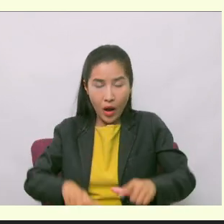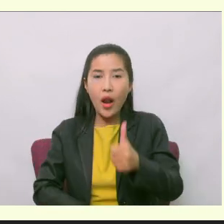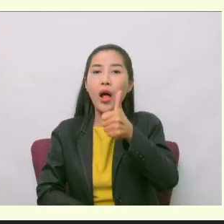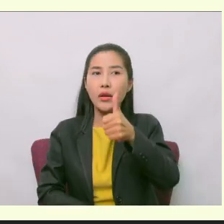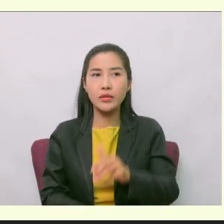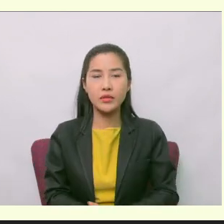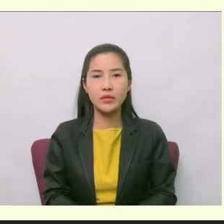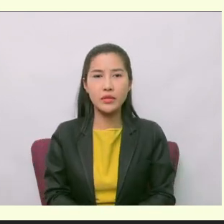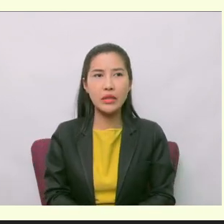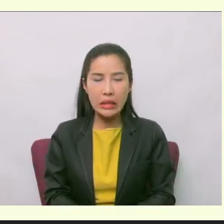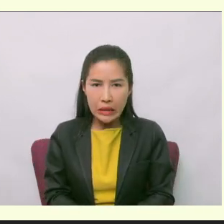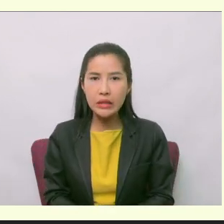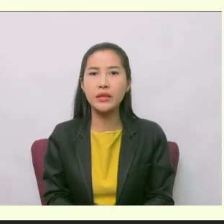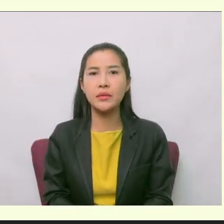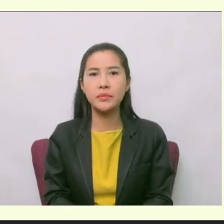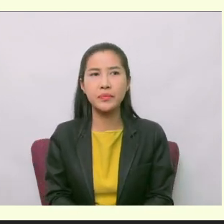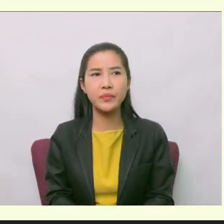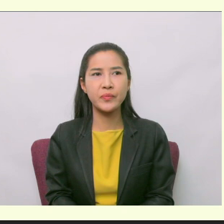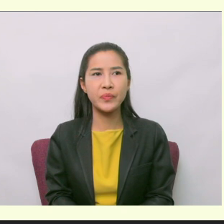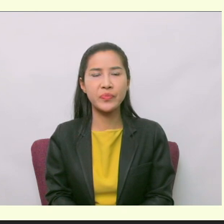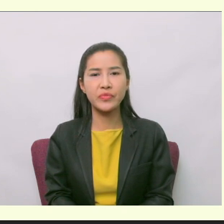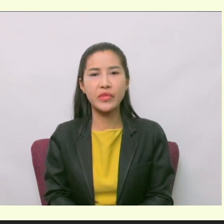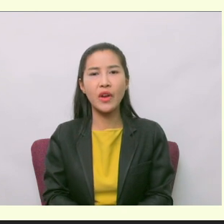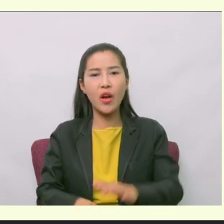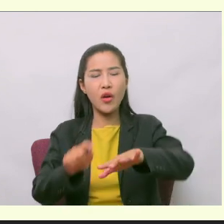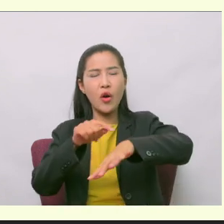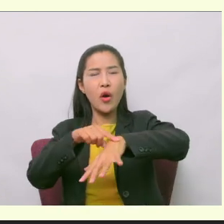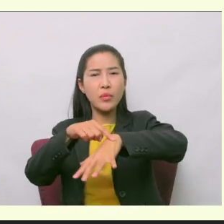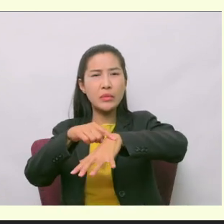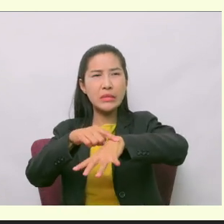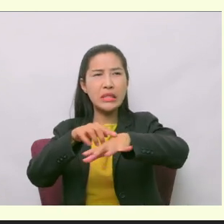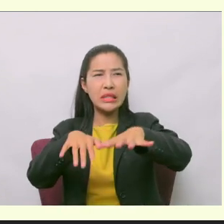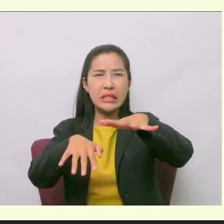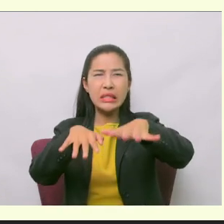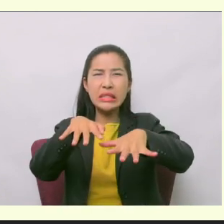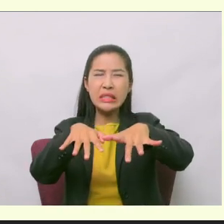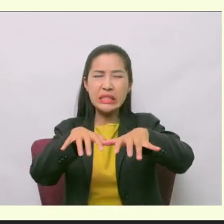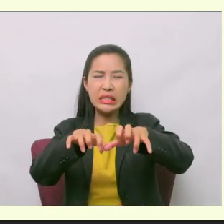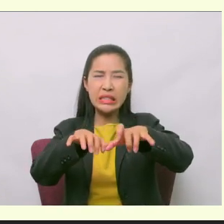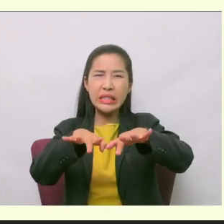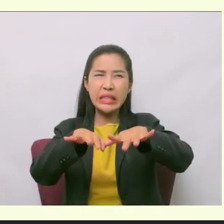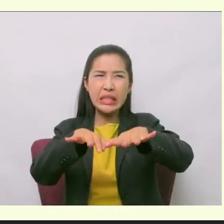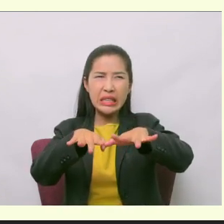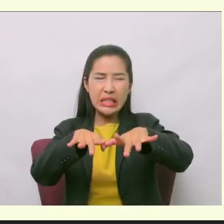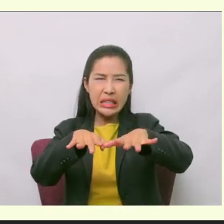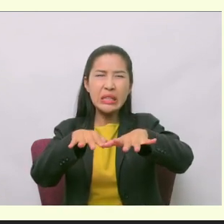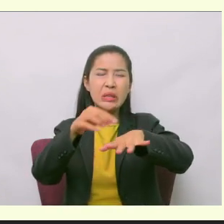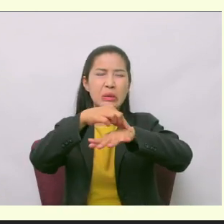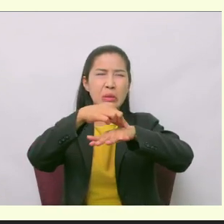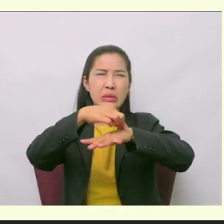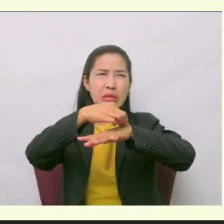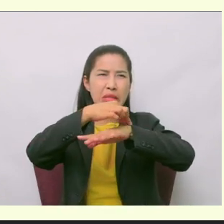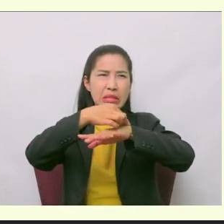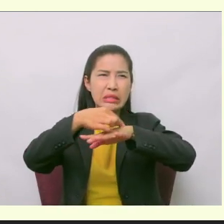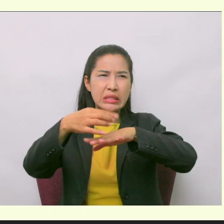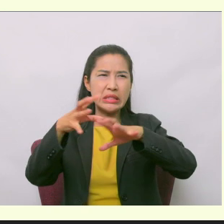ผืดยึดติดนะคะอย่างเช่นข้อมือนะคะหรือว่านิ้วเท้าหรือว่านิ้วมือเนาะนะคะมีอาการ